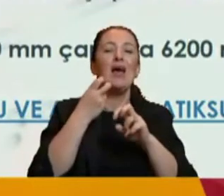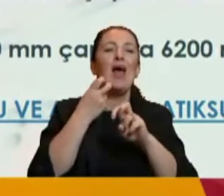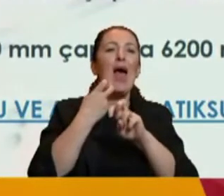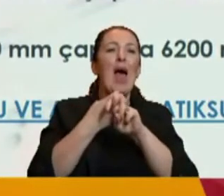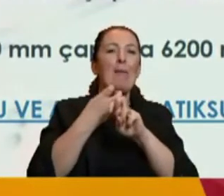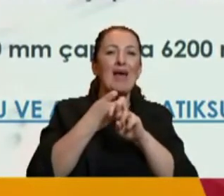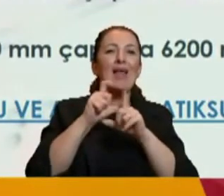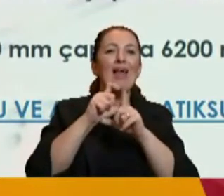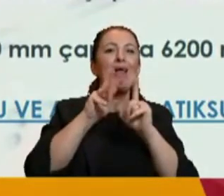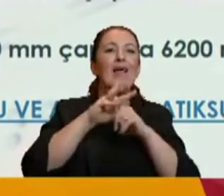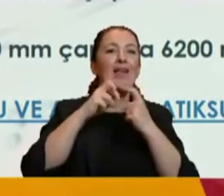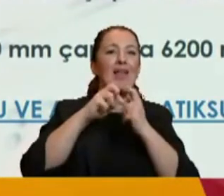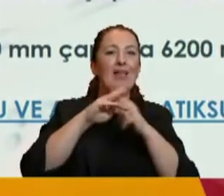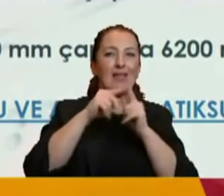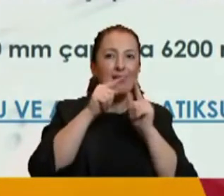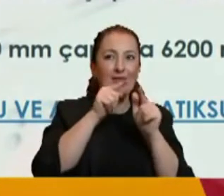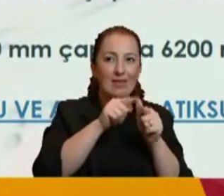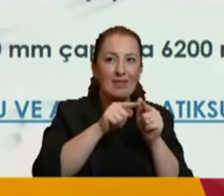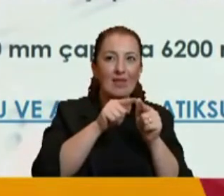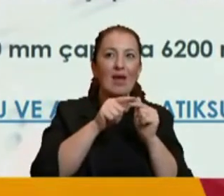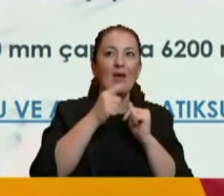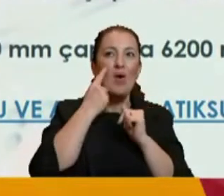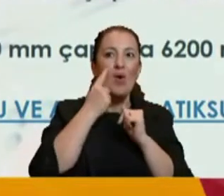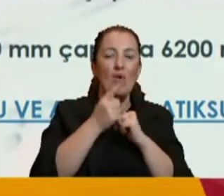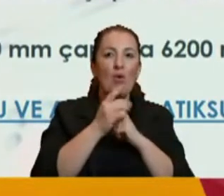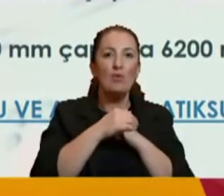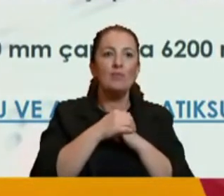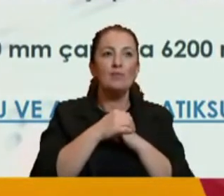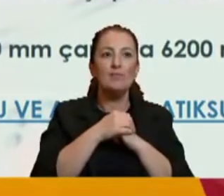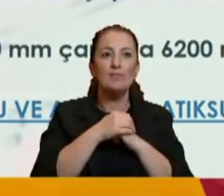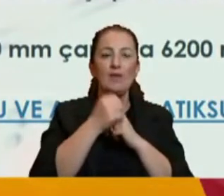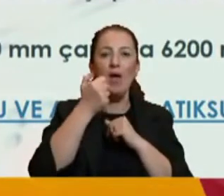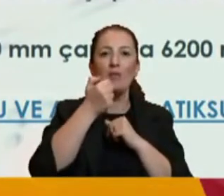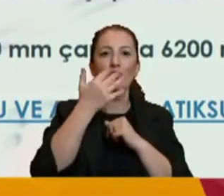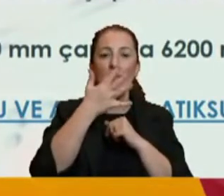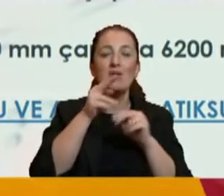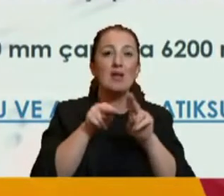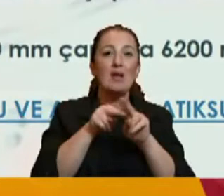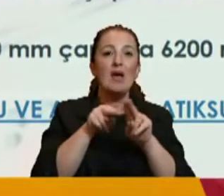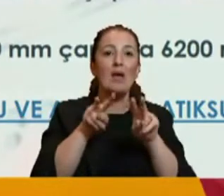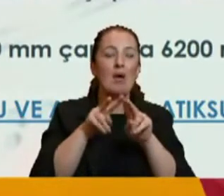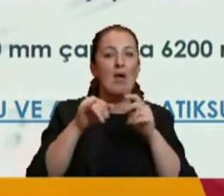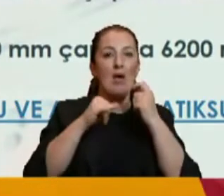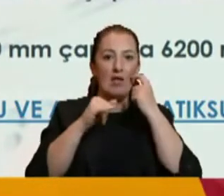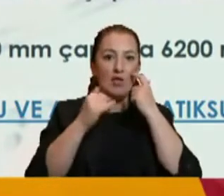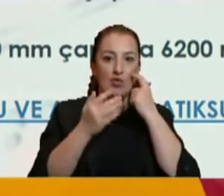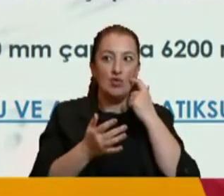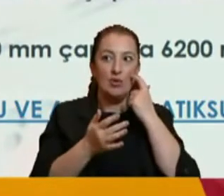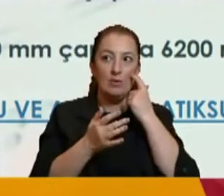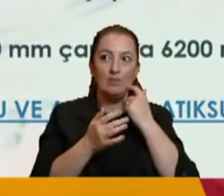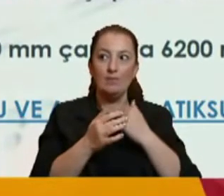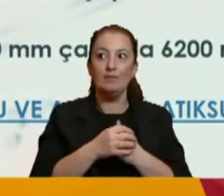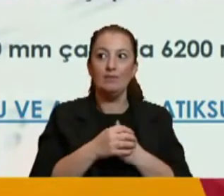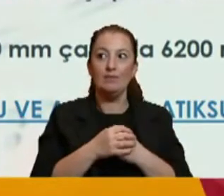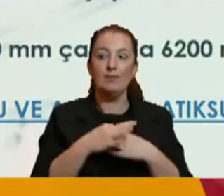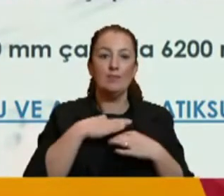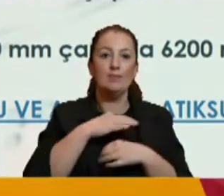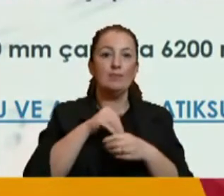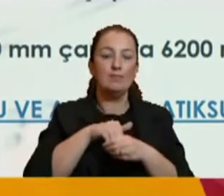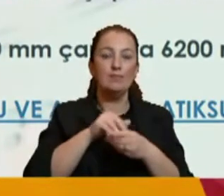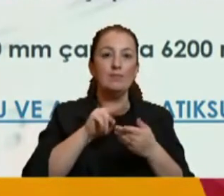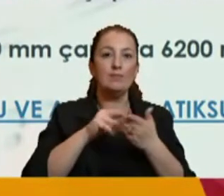toplama kutusu yağmur suyu arıtılmış atıksu tüneli 65 kilometre yaklaşık Sayın meclis